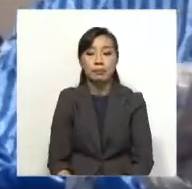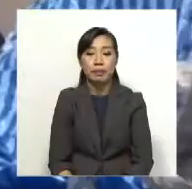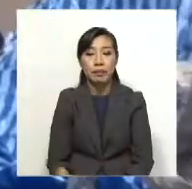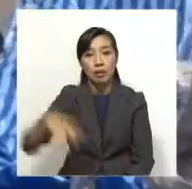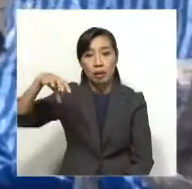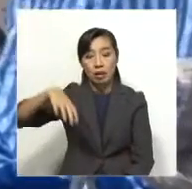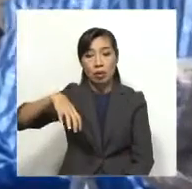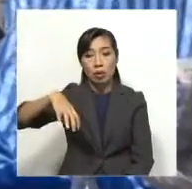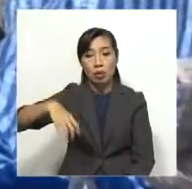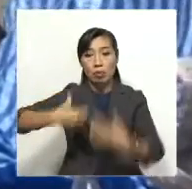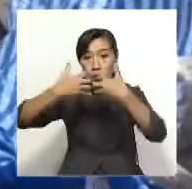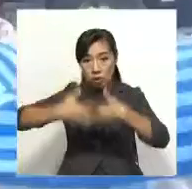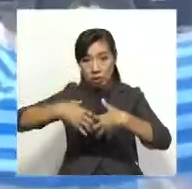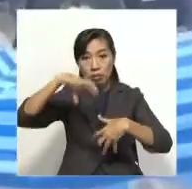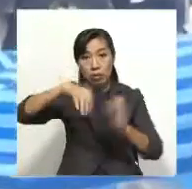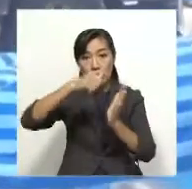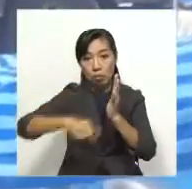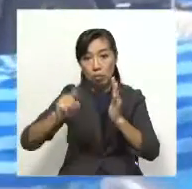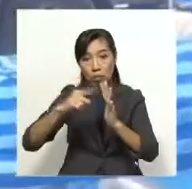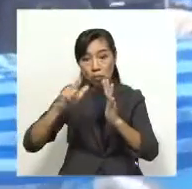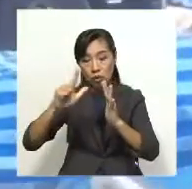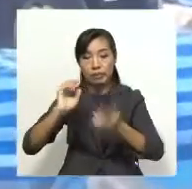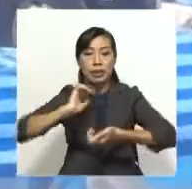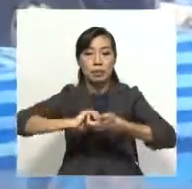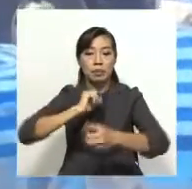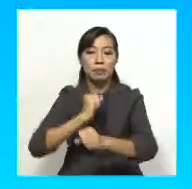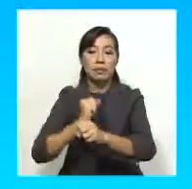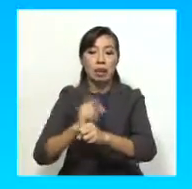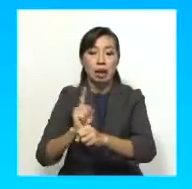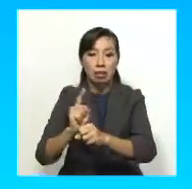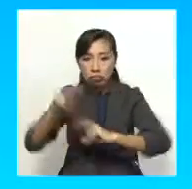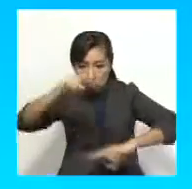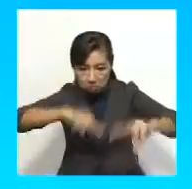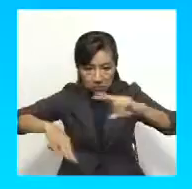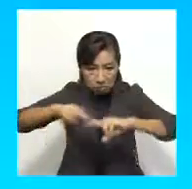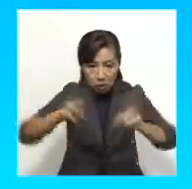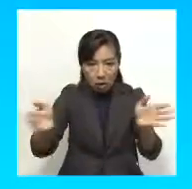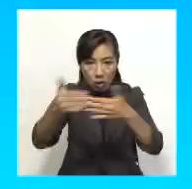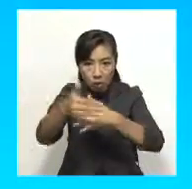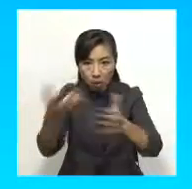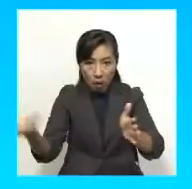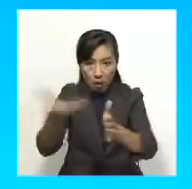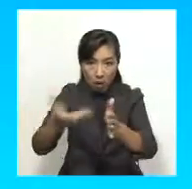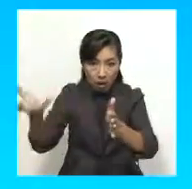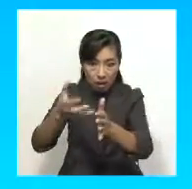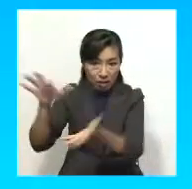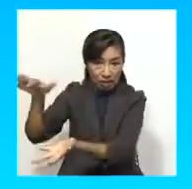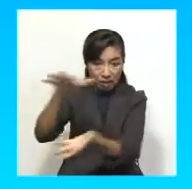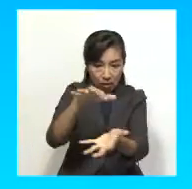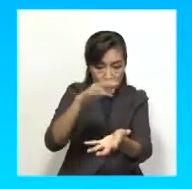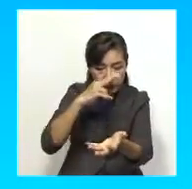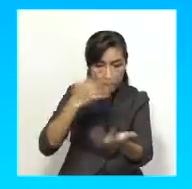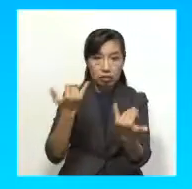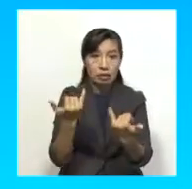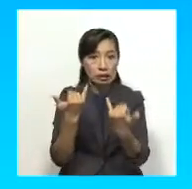กากรและกรมโรงงานอุตสาหกรรมนะครับได้ทำงานร่วมกันนะครับโดยการยกระดับการตรวจสอบตู้คอนเทนเนอร์ที่เข้ามาจากเดิมนะครับเป็นการ